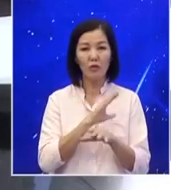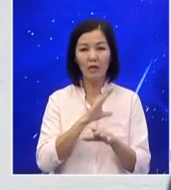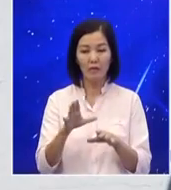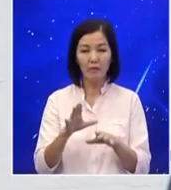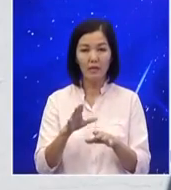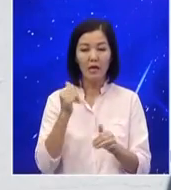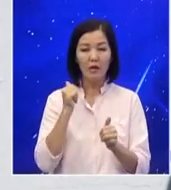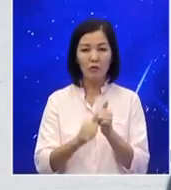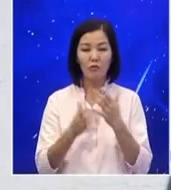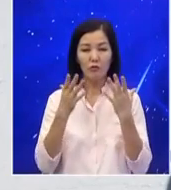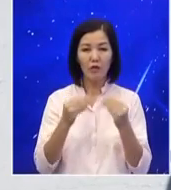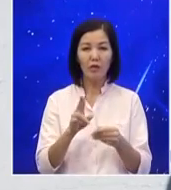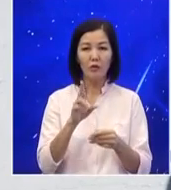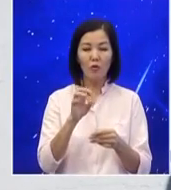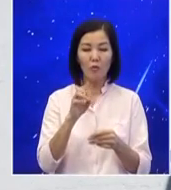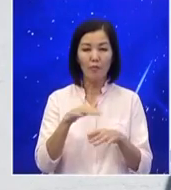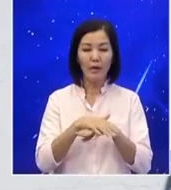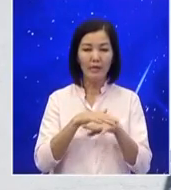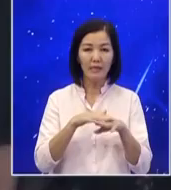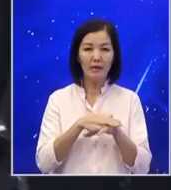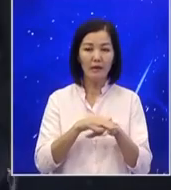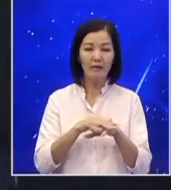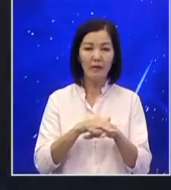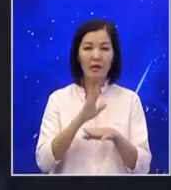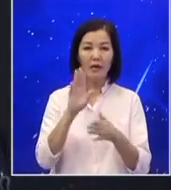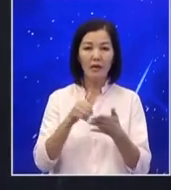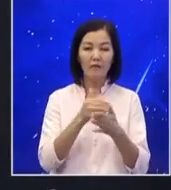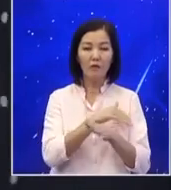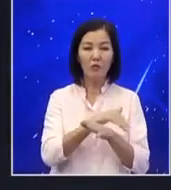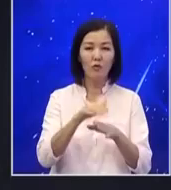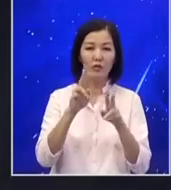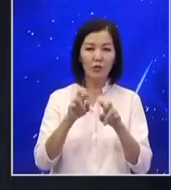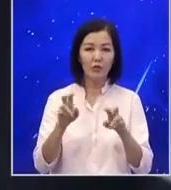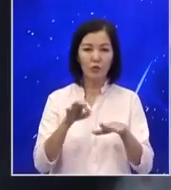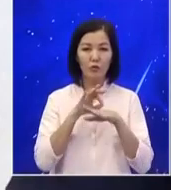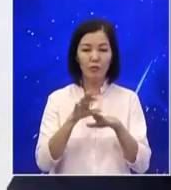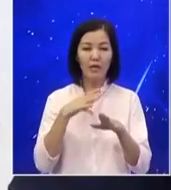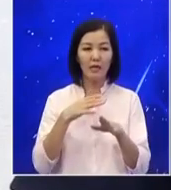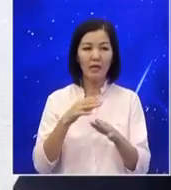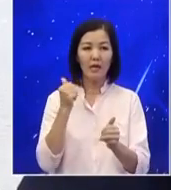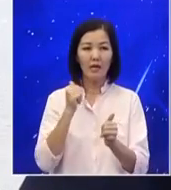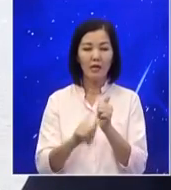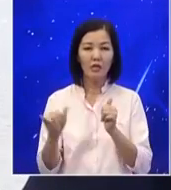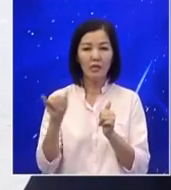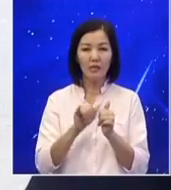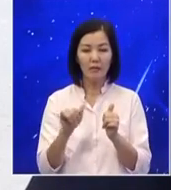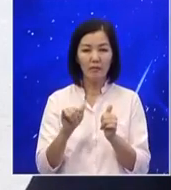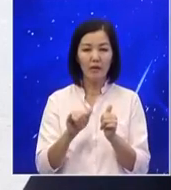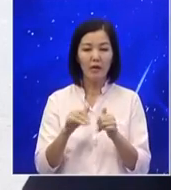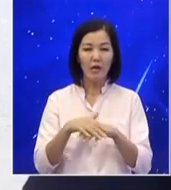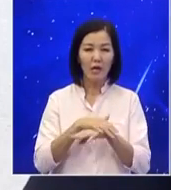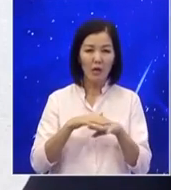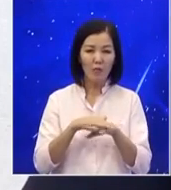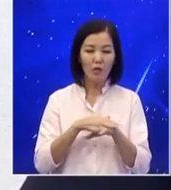сайын Көкбазар, Қарағаш саудайы, Арбат демалыс алаңдары сынды орындарда рейд жүргізіп келеді. Сенбі сайын коммуналдық базарда